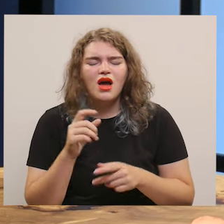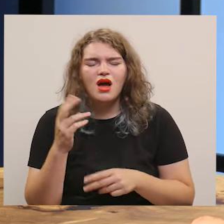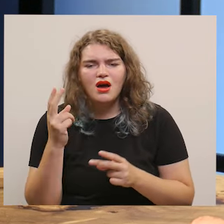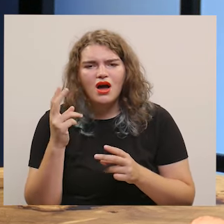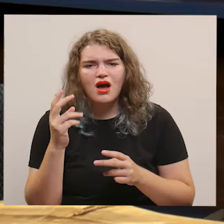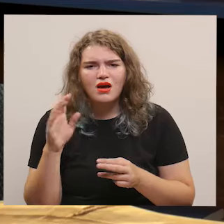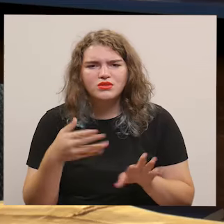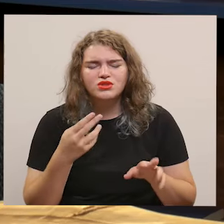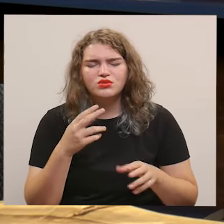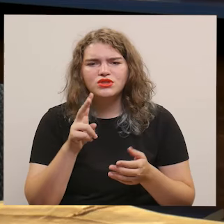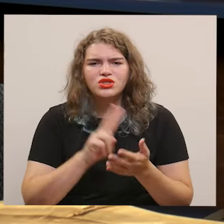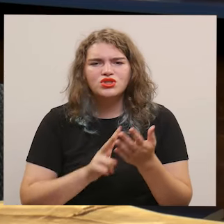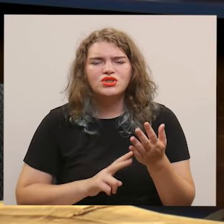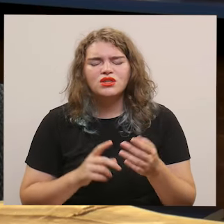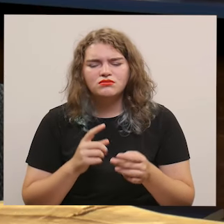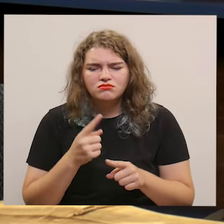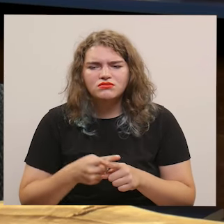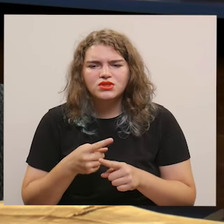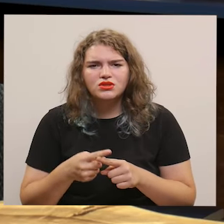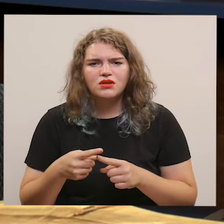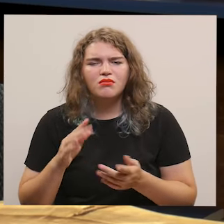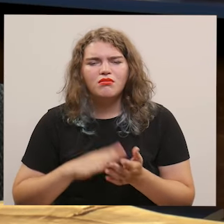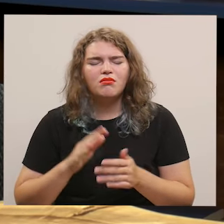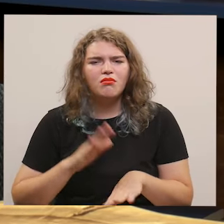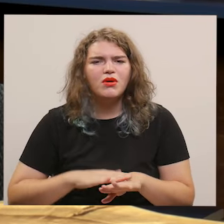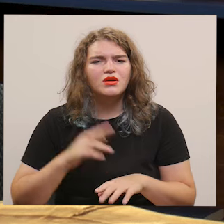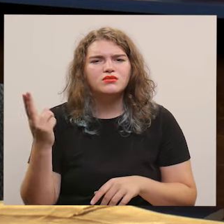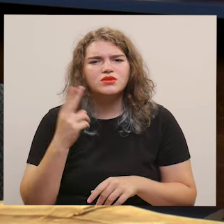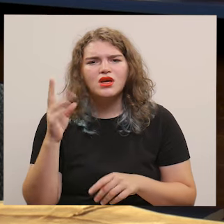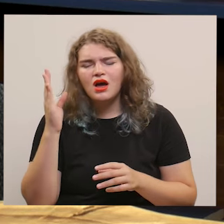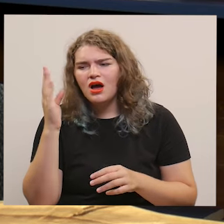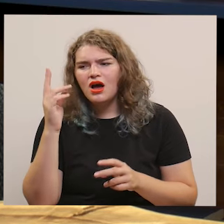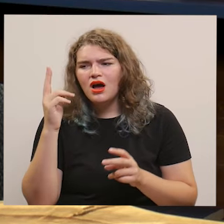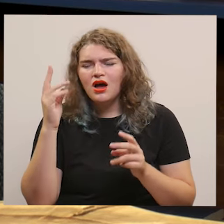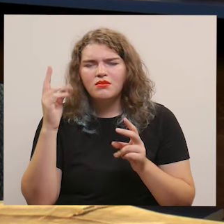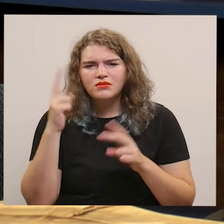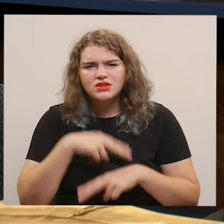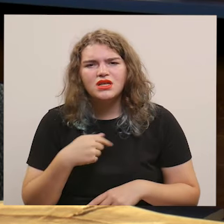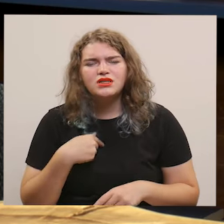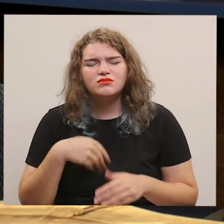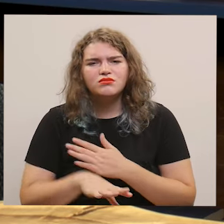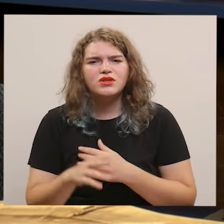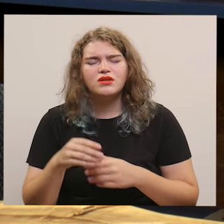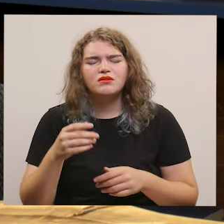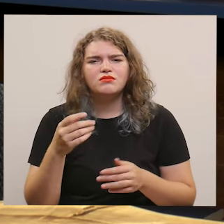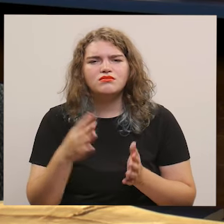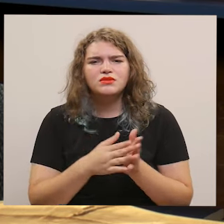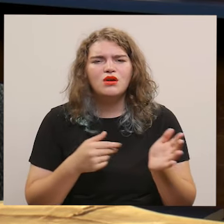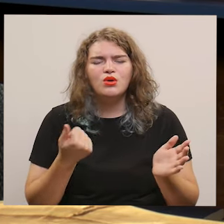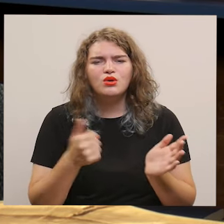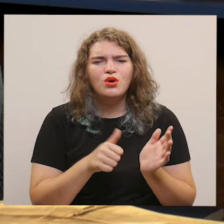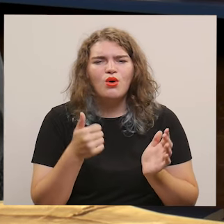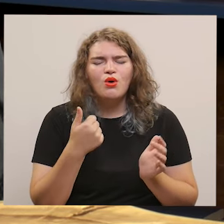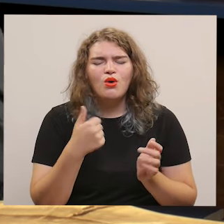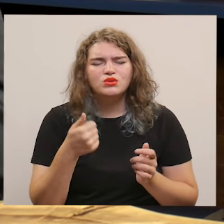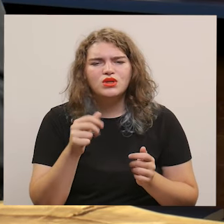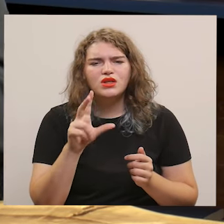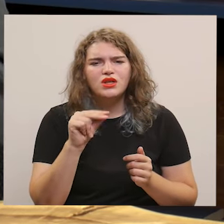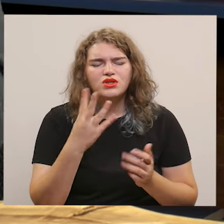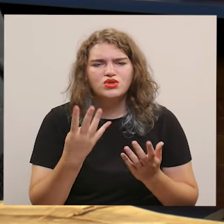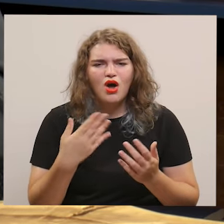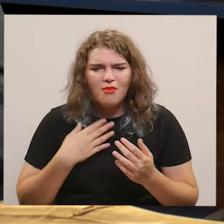pe Dumnezeu, am început să cred că Dumnezeu și pe mine mă iubește, am început să cred prin Psalmul 139 că am și eu valoare. Și